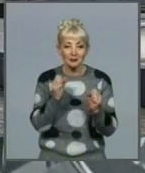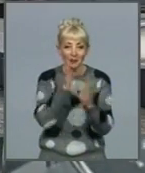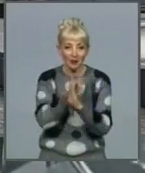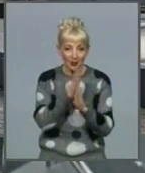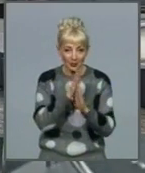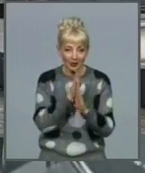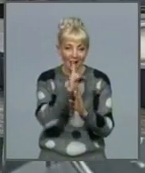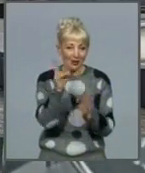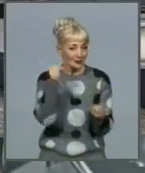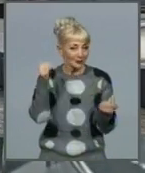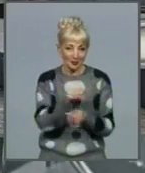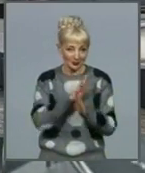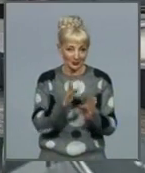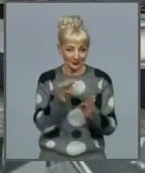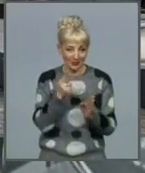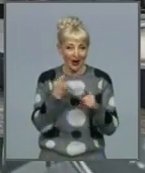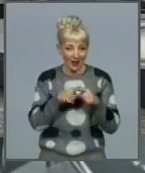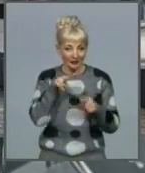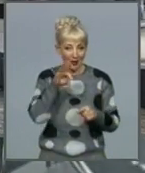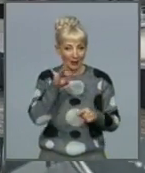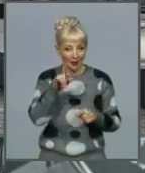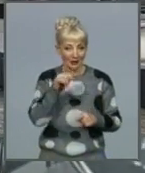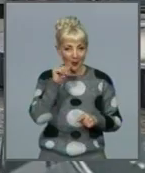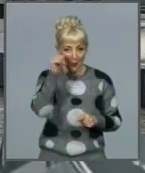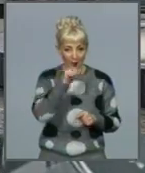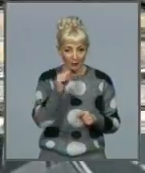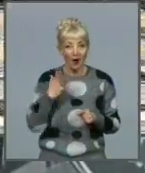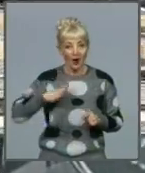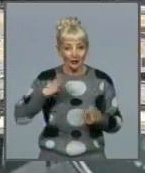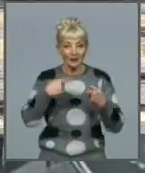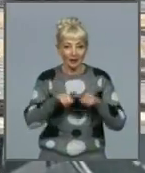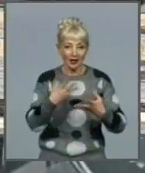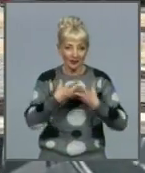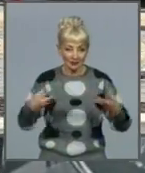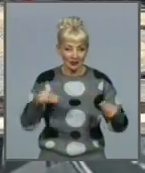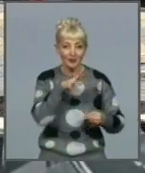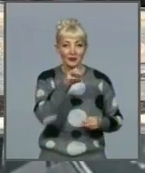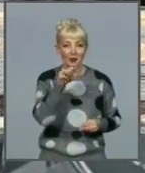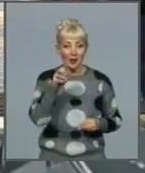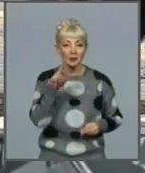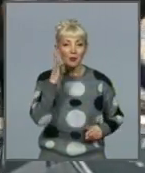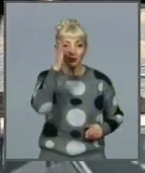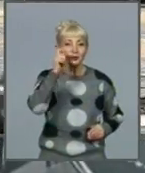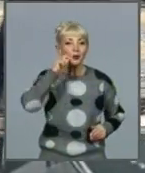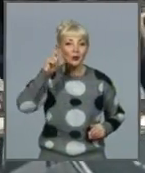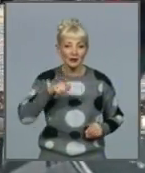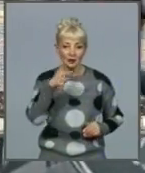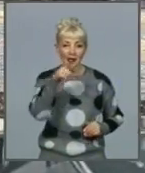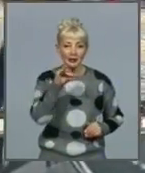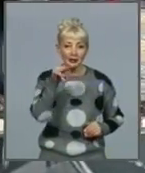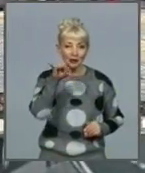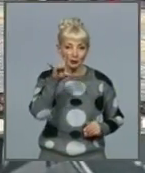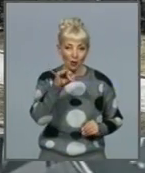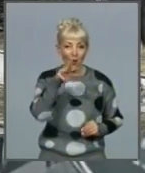року, очікується і така ж весняна. От і в березні, за прогнозами Українського гідрометцентру, буде на